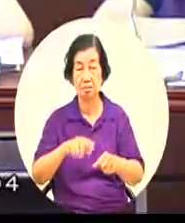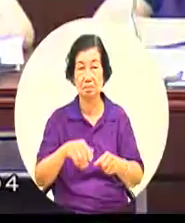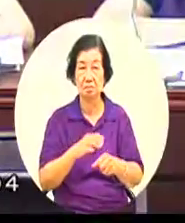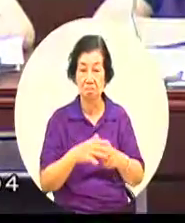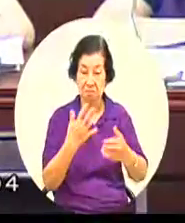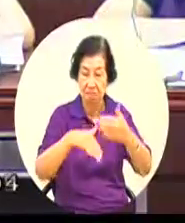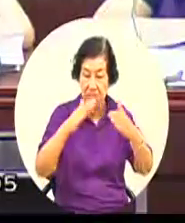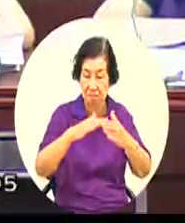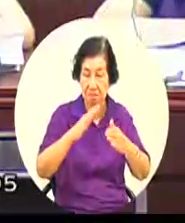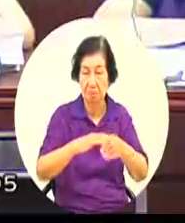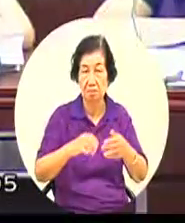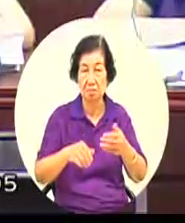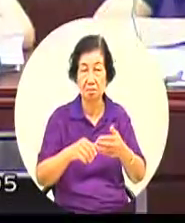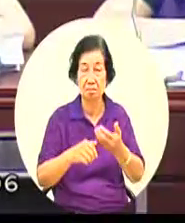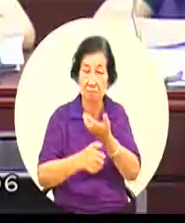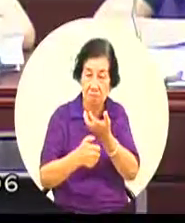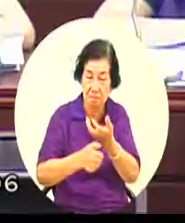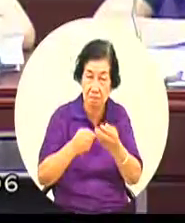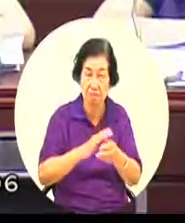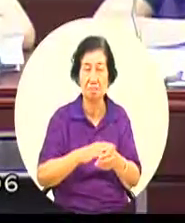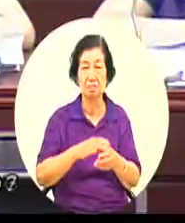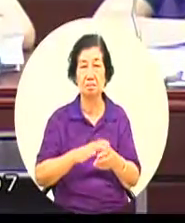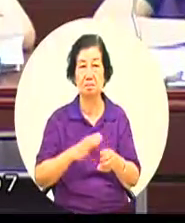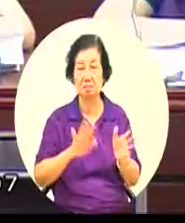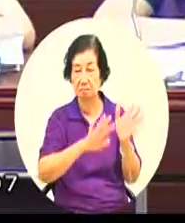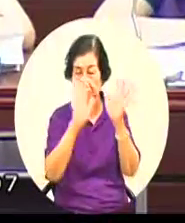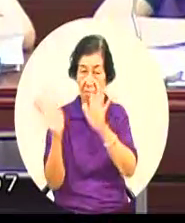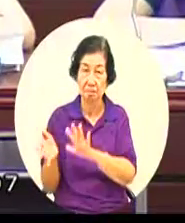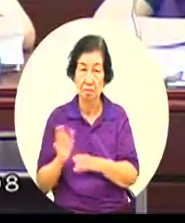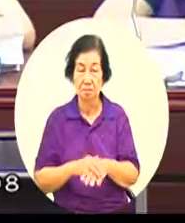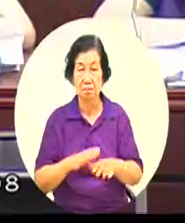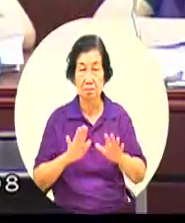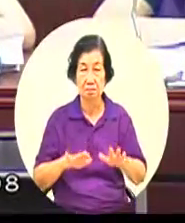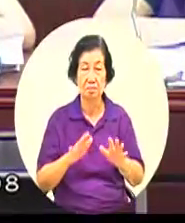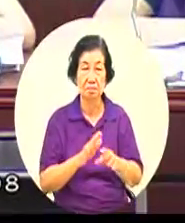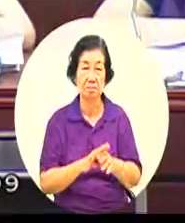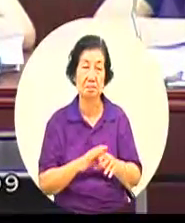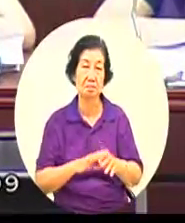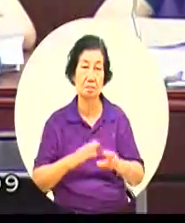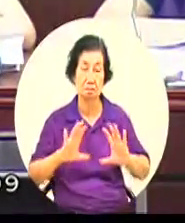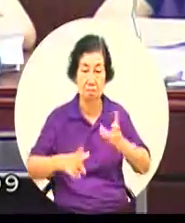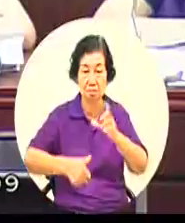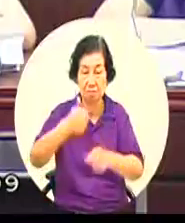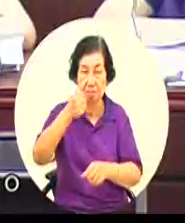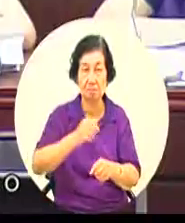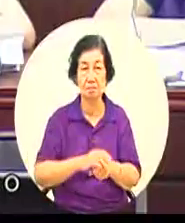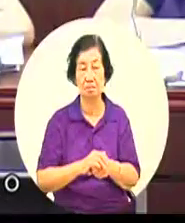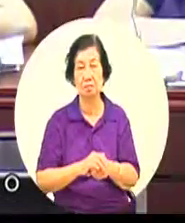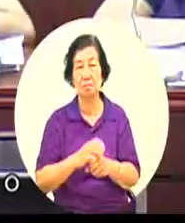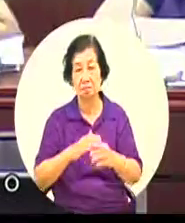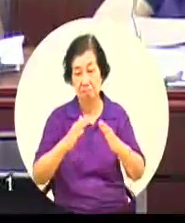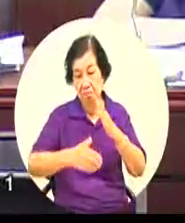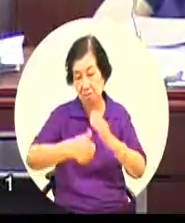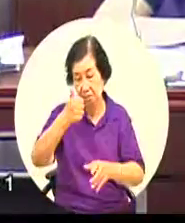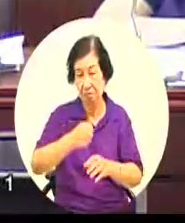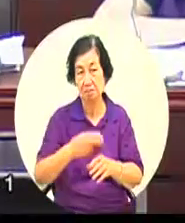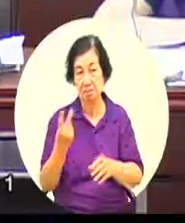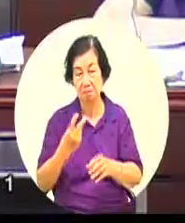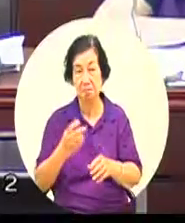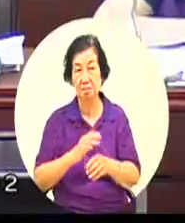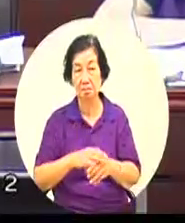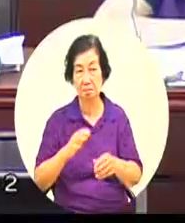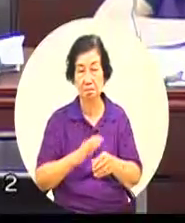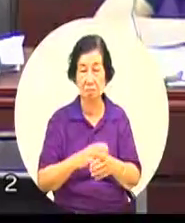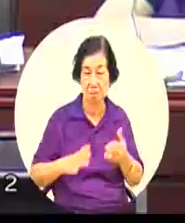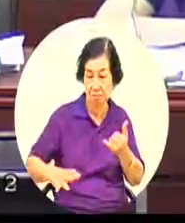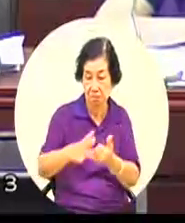质询哦，这其实是非常重要的。包括小英总统、陈菊市长，其实你要倾全国之力来防治毒品，所以